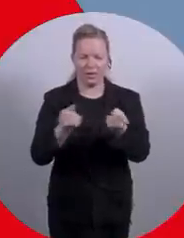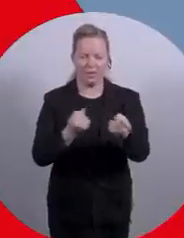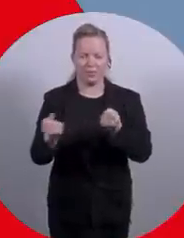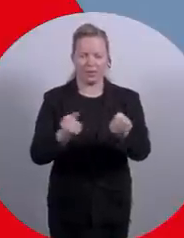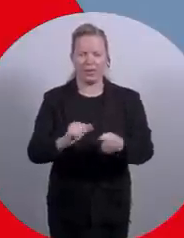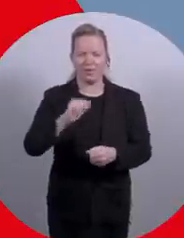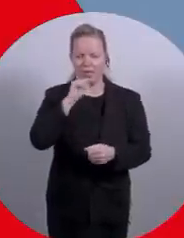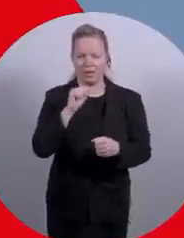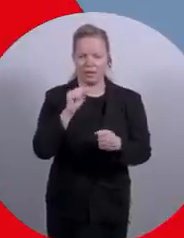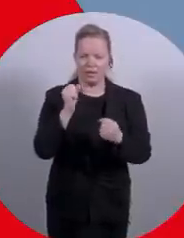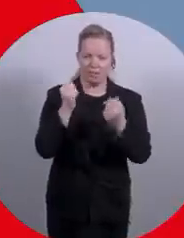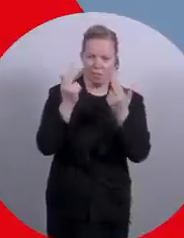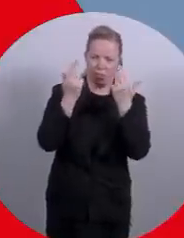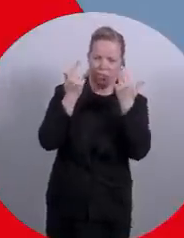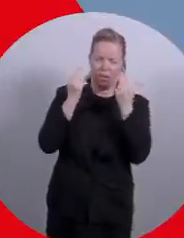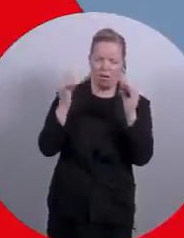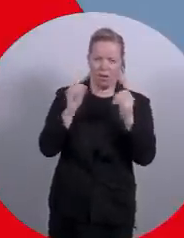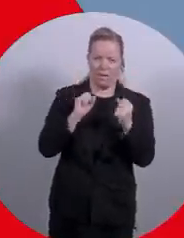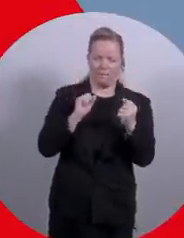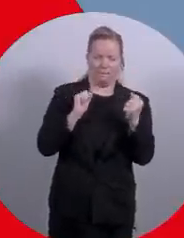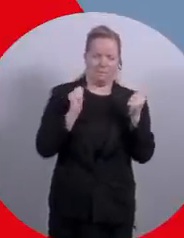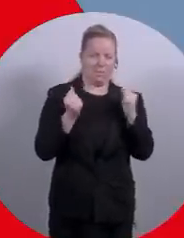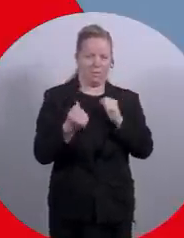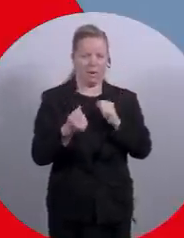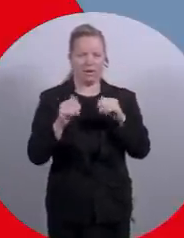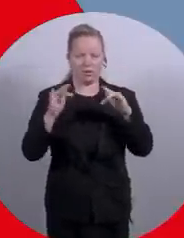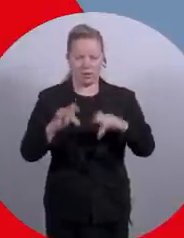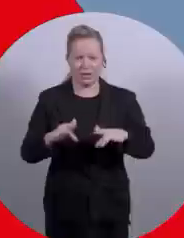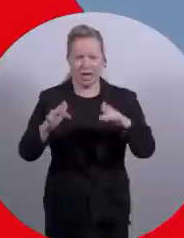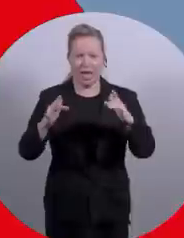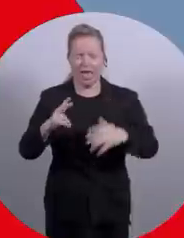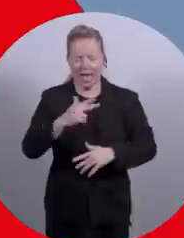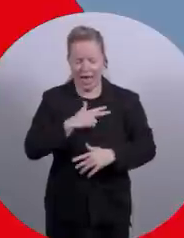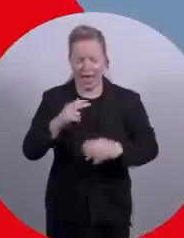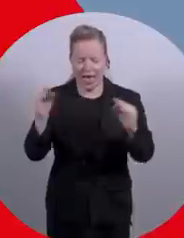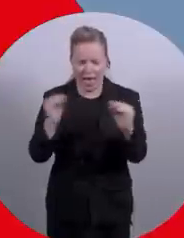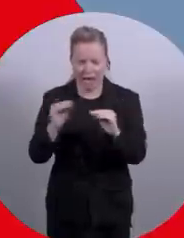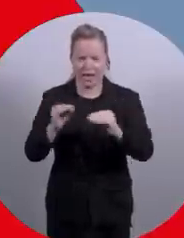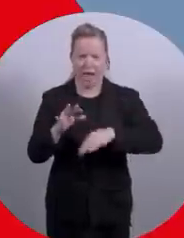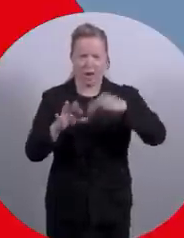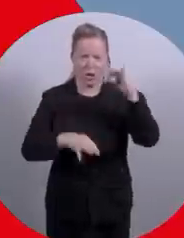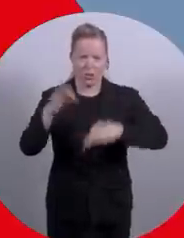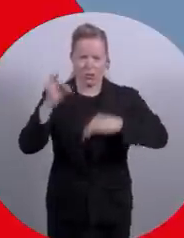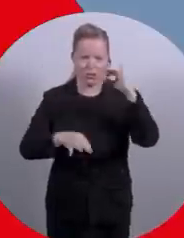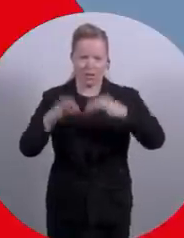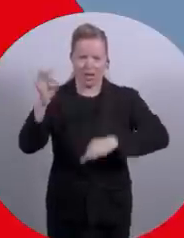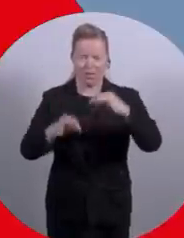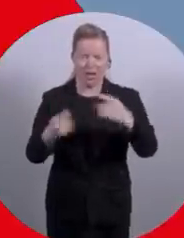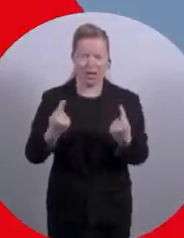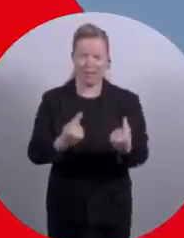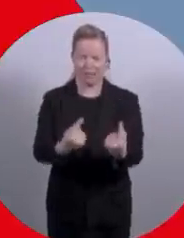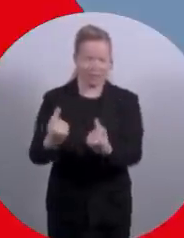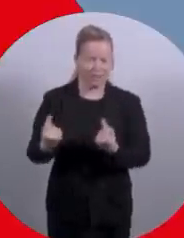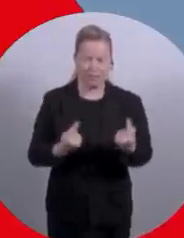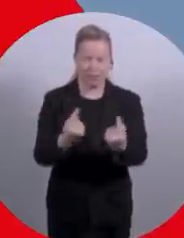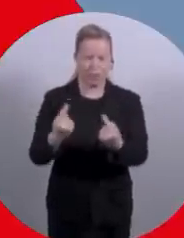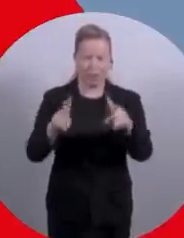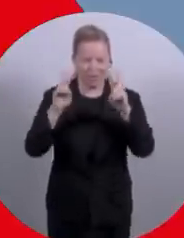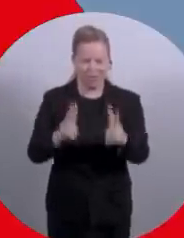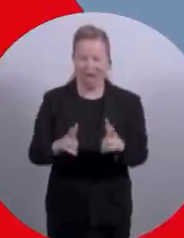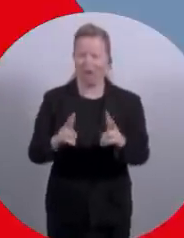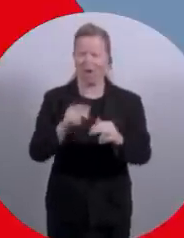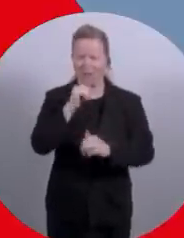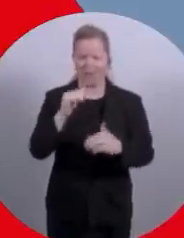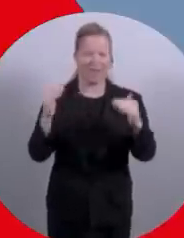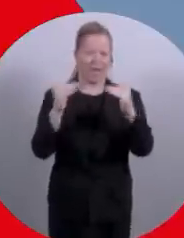nicht verbiegt mit einer ehrlichen Analyse die die Verhältnisse als das bezeichnet was sie sind nämlich Himmel schreiend ungerecht werden wir